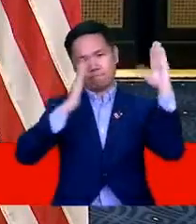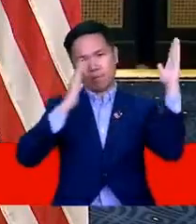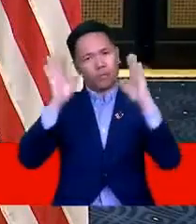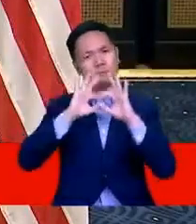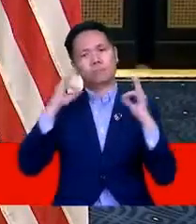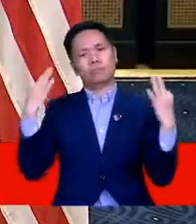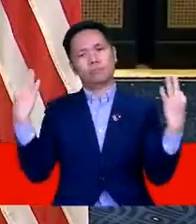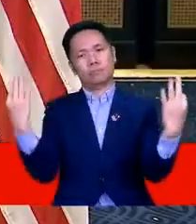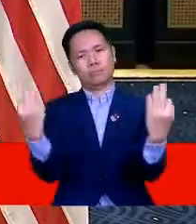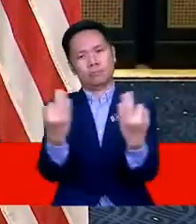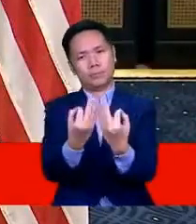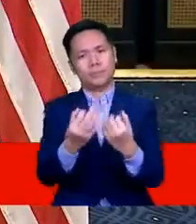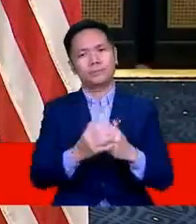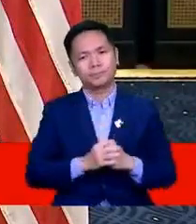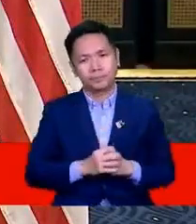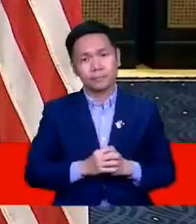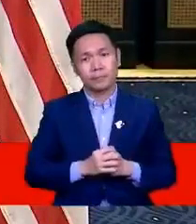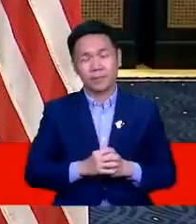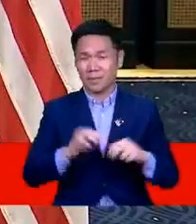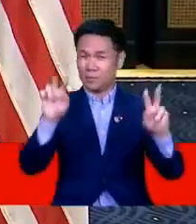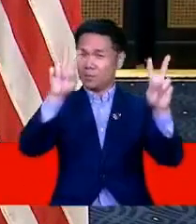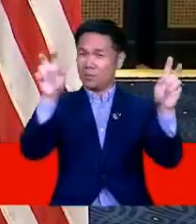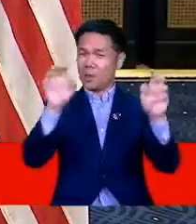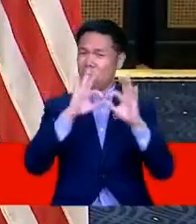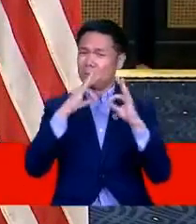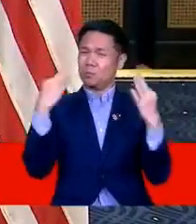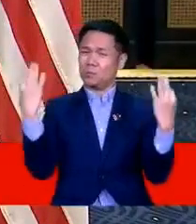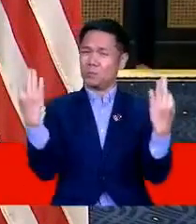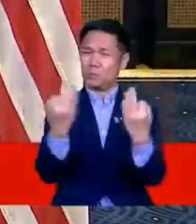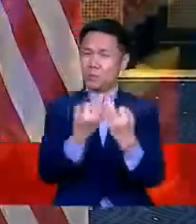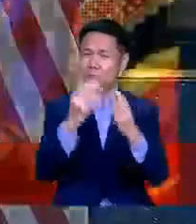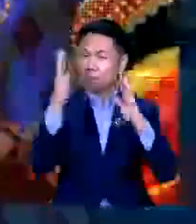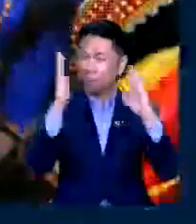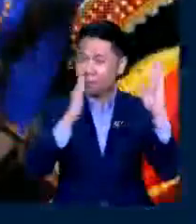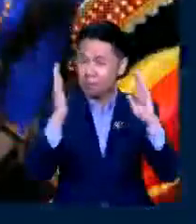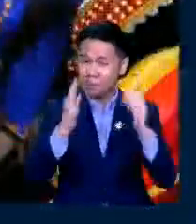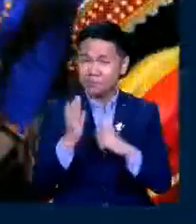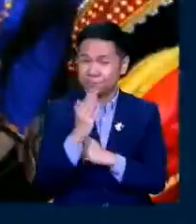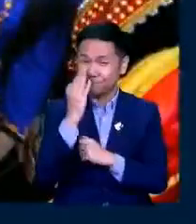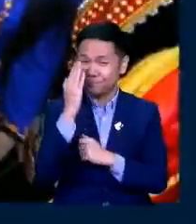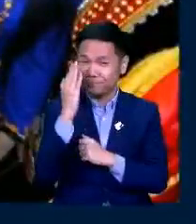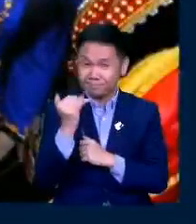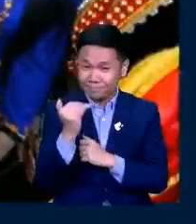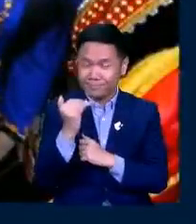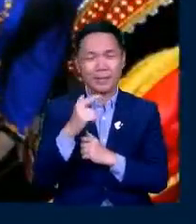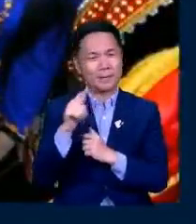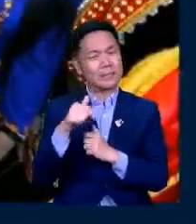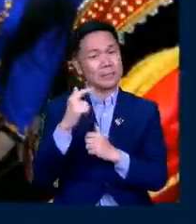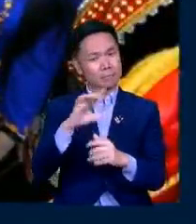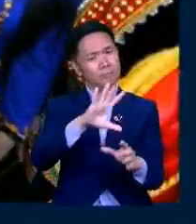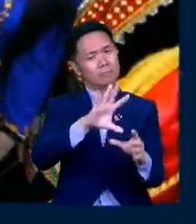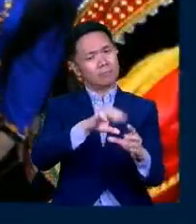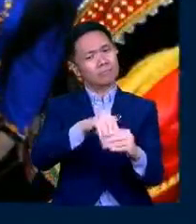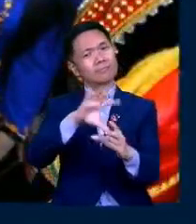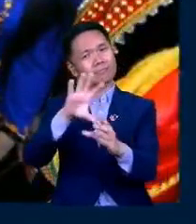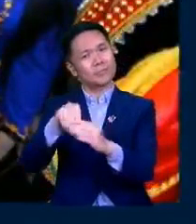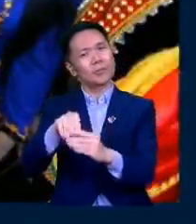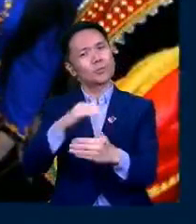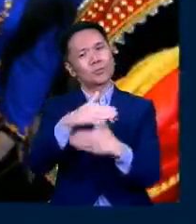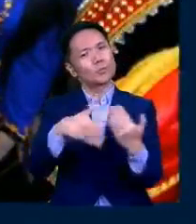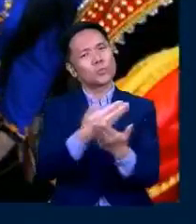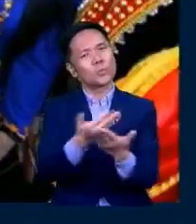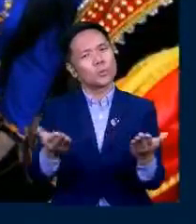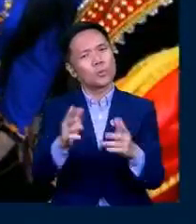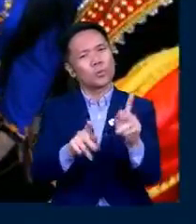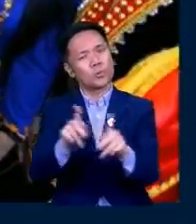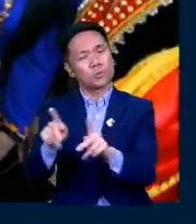Hai saya menggunakan pendekatan keluarga Malaysia kerana frasa ini sifatnya lebih inklusif ia